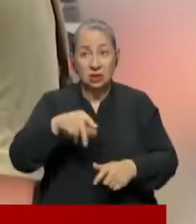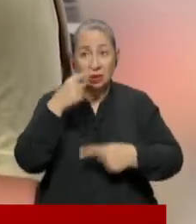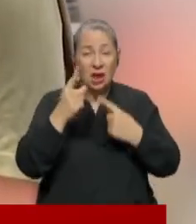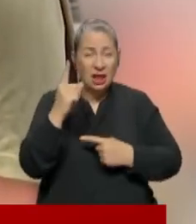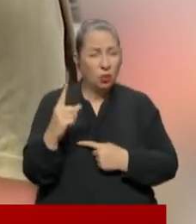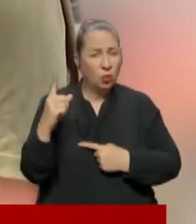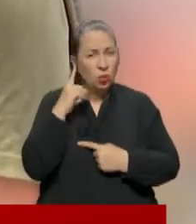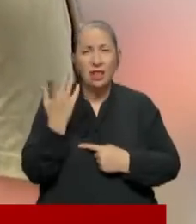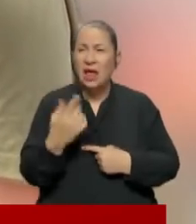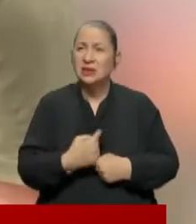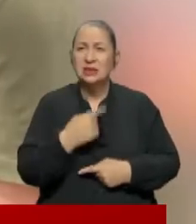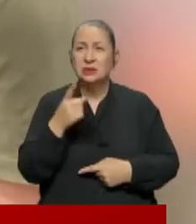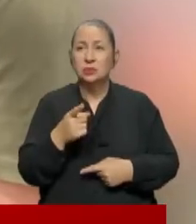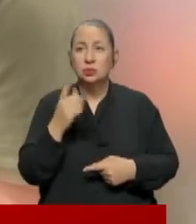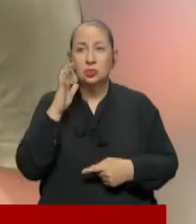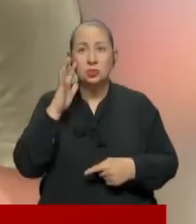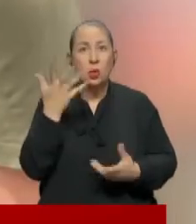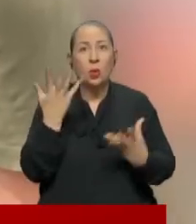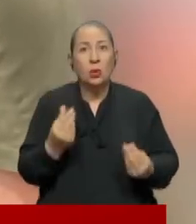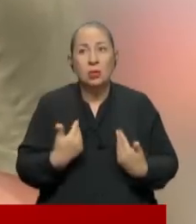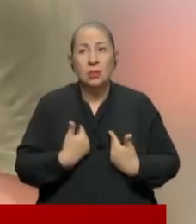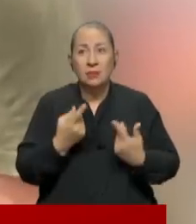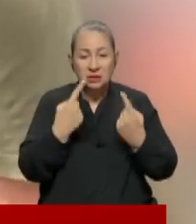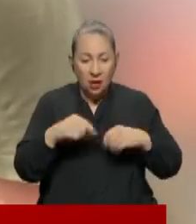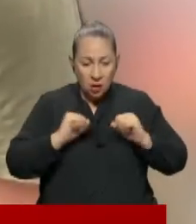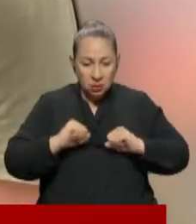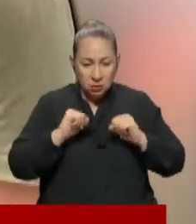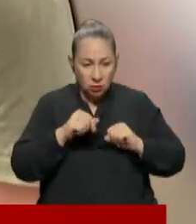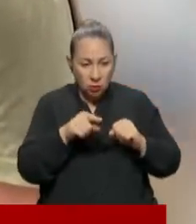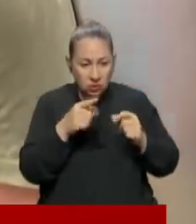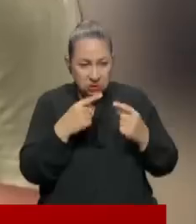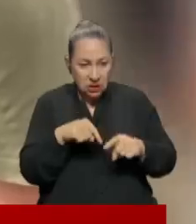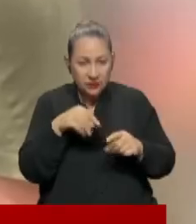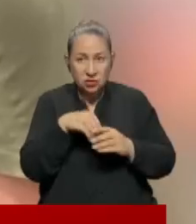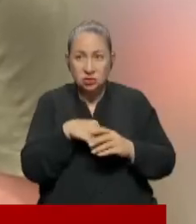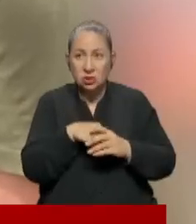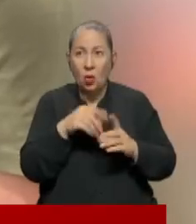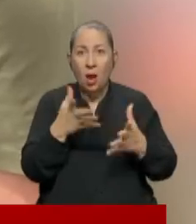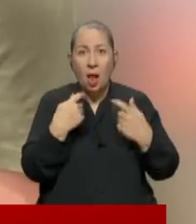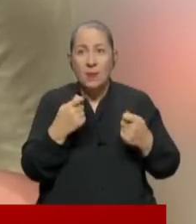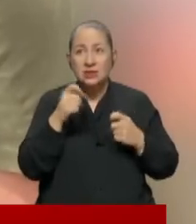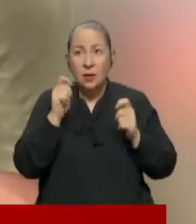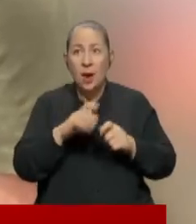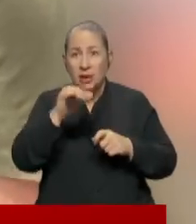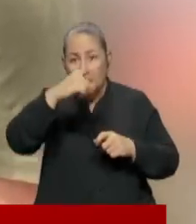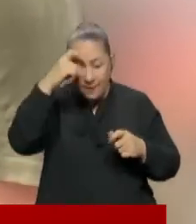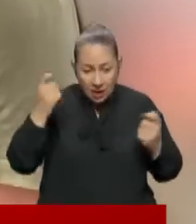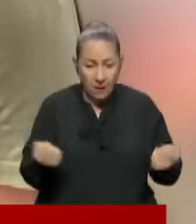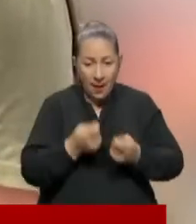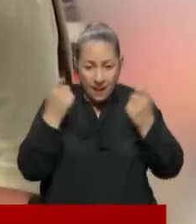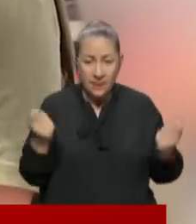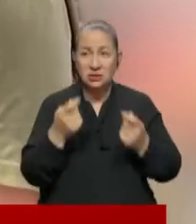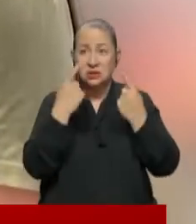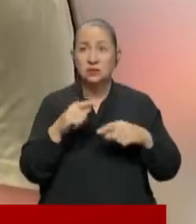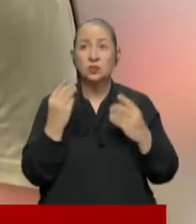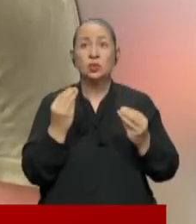ilk duyduğunuzda ne hissettiniz? Şok oldum. Zaten bir sınav hazırlanacak. O sınavda da yani o kadar masraf yapıyor. Herkes emek harcıyor. Yani